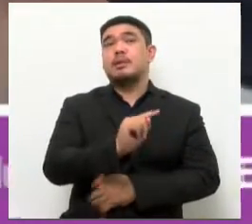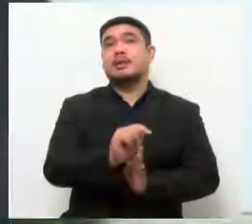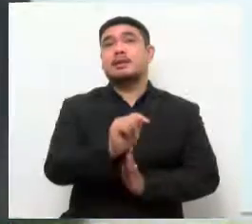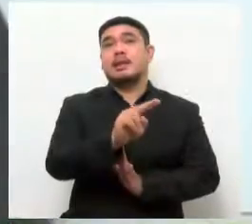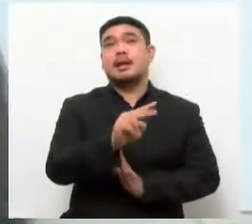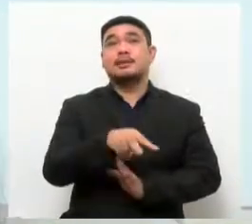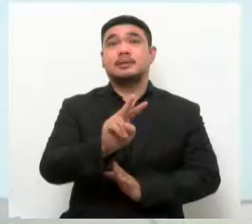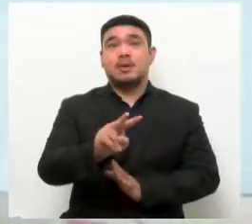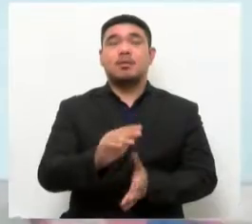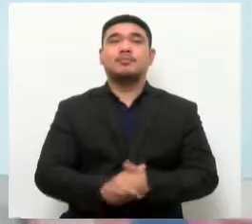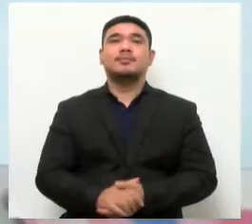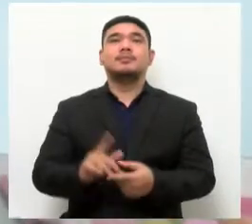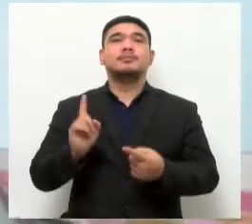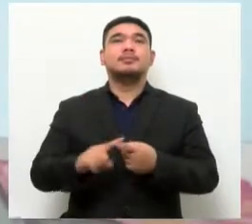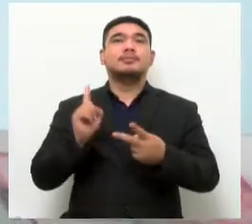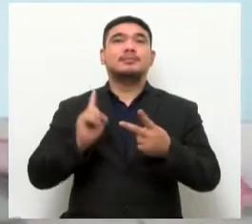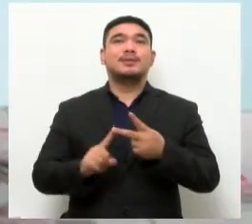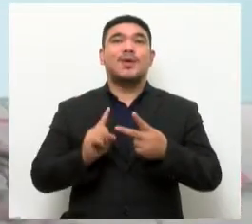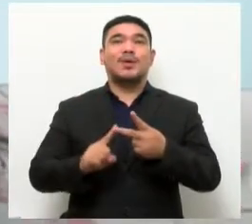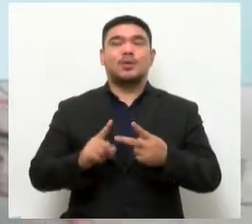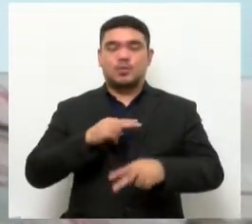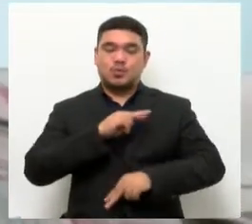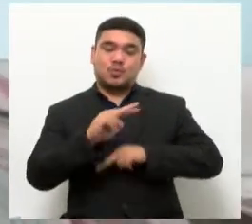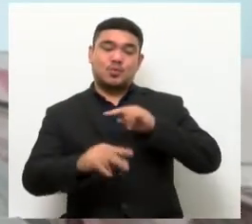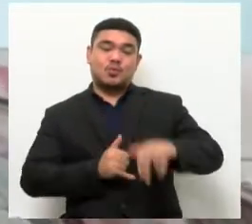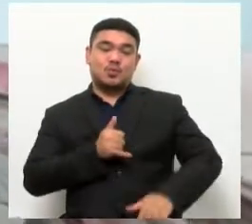2 2. กิจกรรมนิเทศติดตามเ